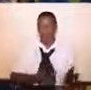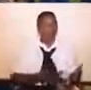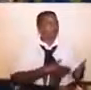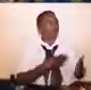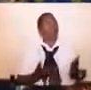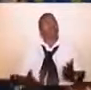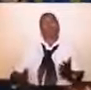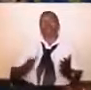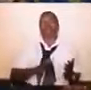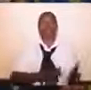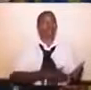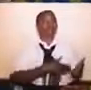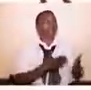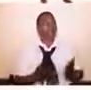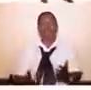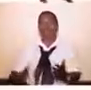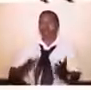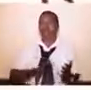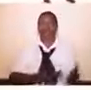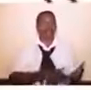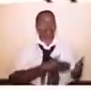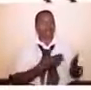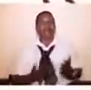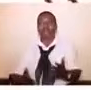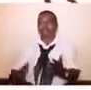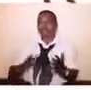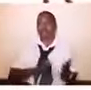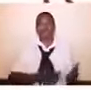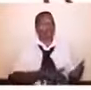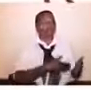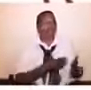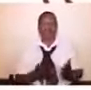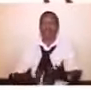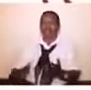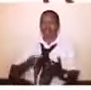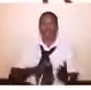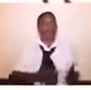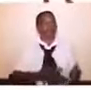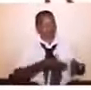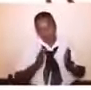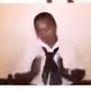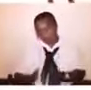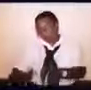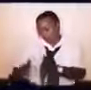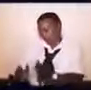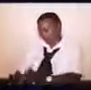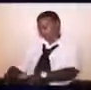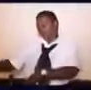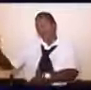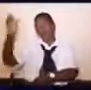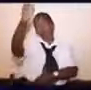ineshatine, Ni mwe mwai katilila mwe owandi ifili kuntanshi